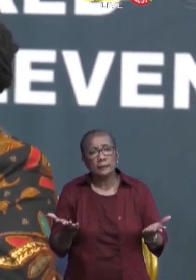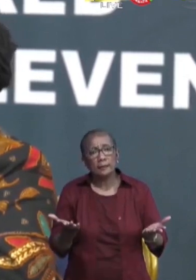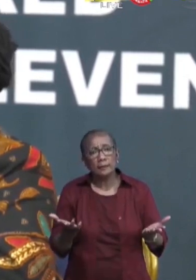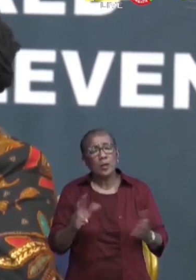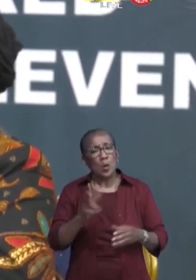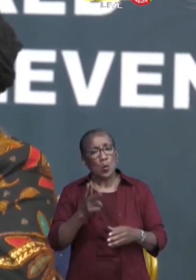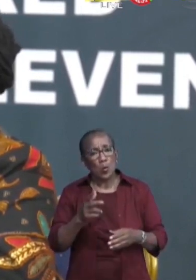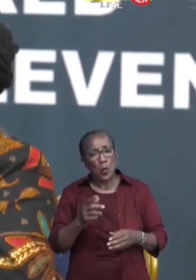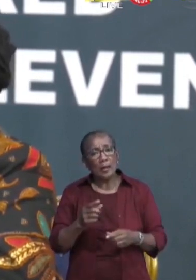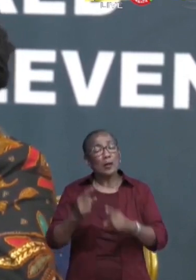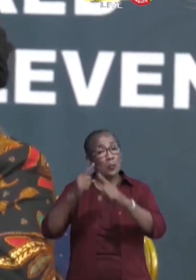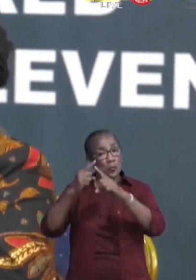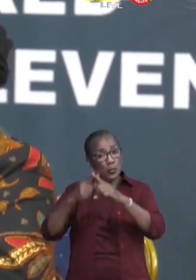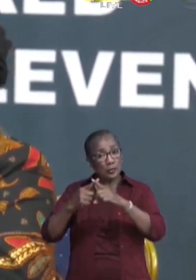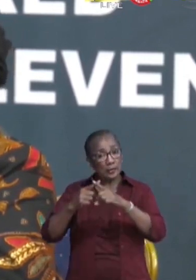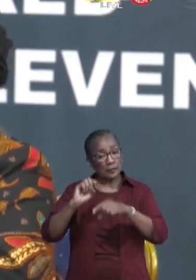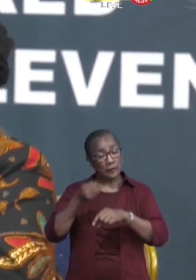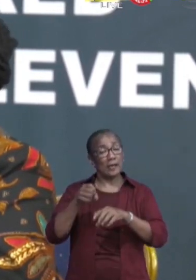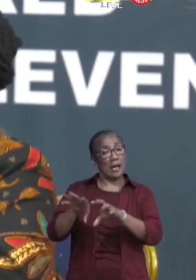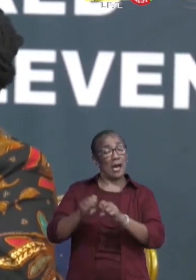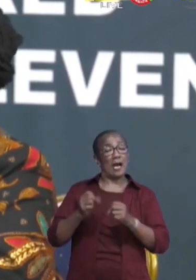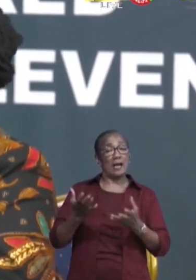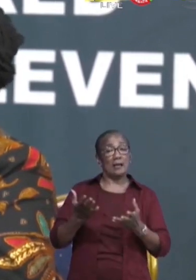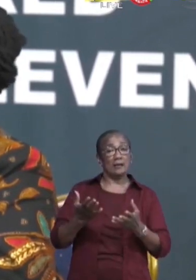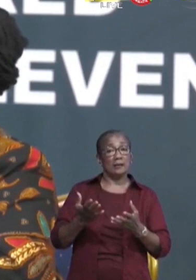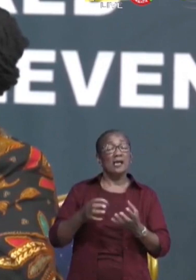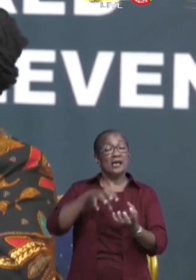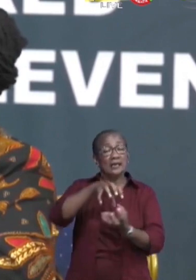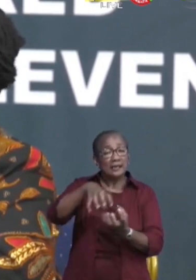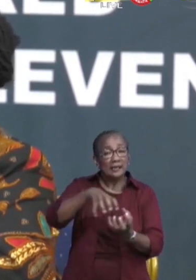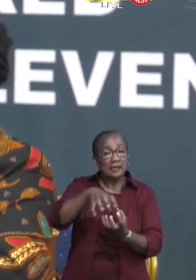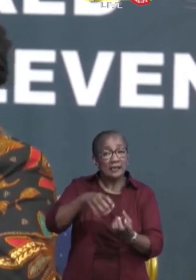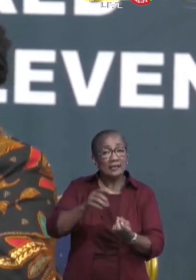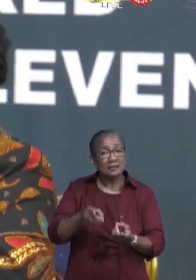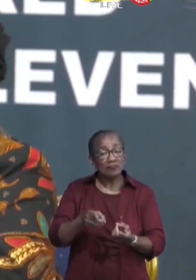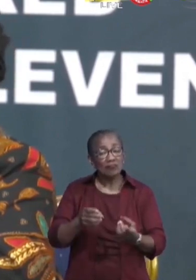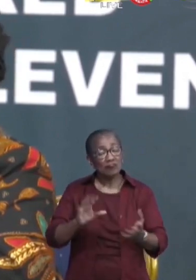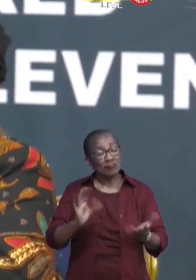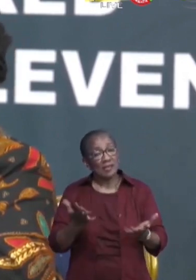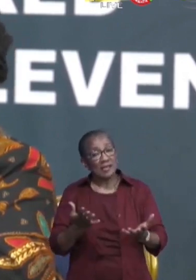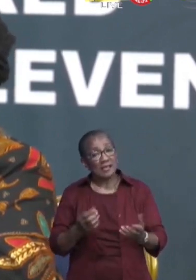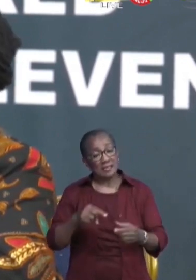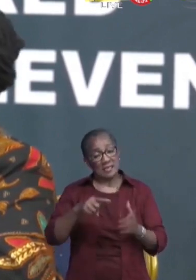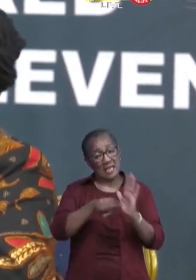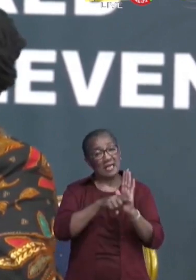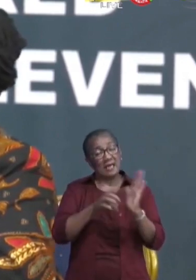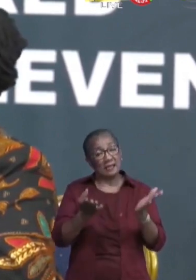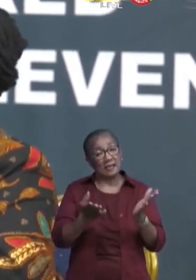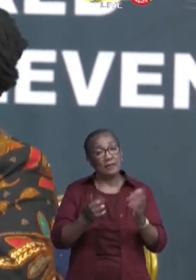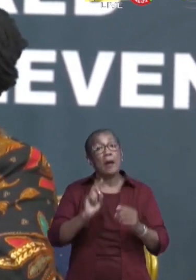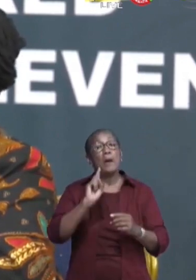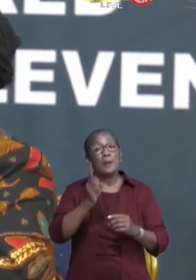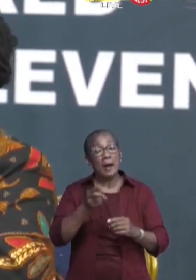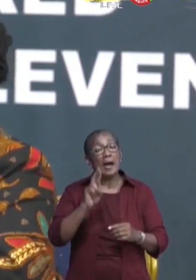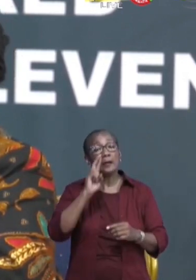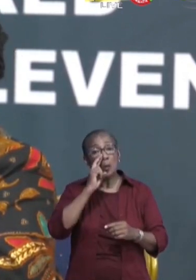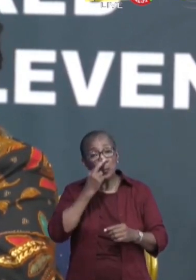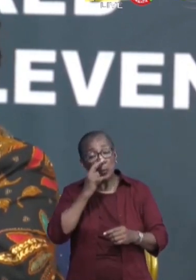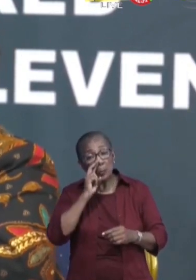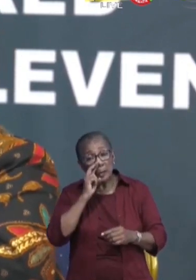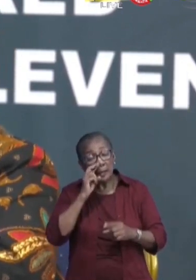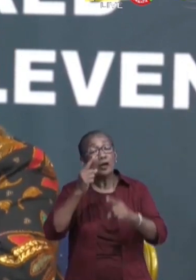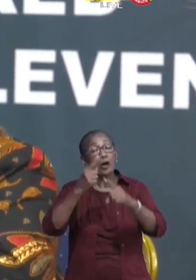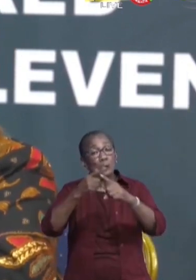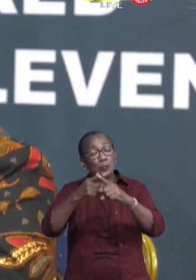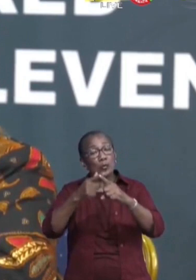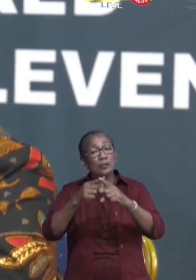welke positieve zaken je daaruit kan halen. Een crisis, ja, dat zou men zeggen, is negatief, maar probeer daaruit een